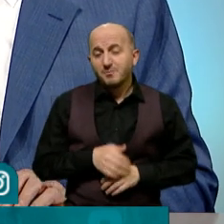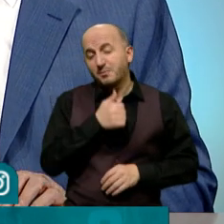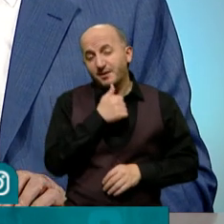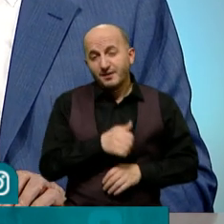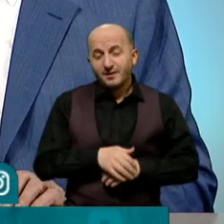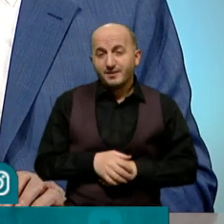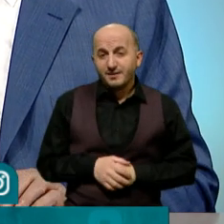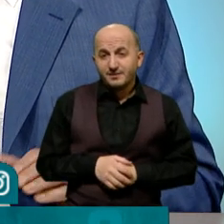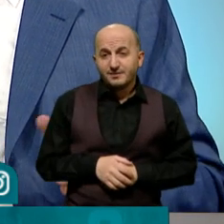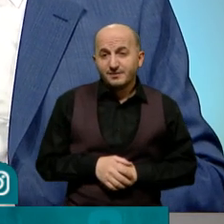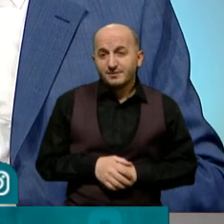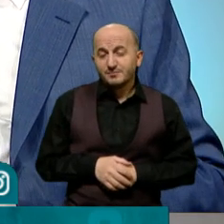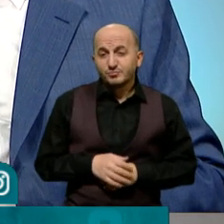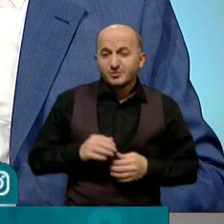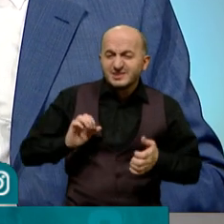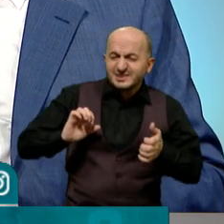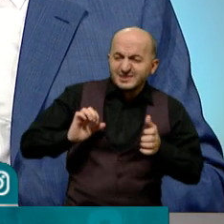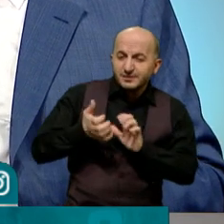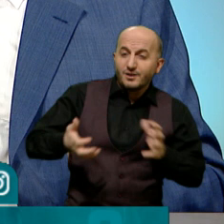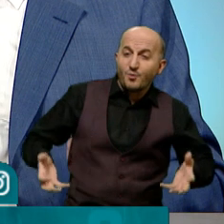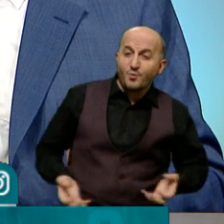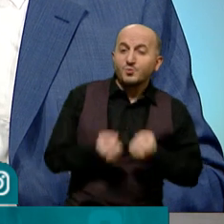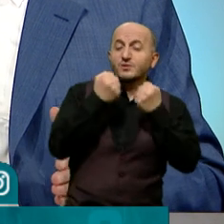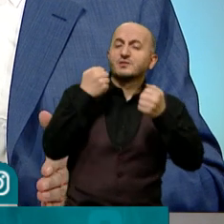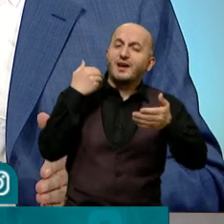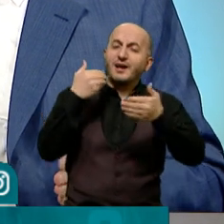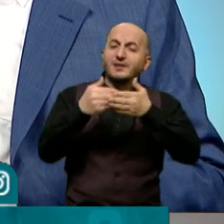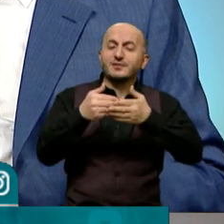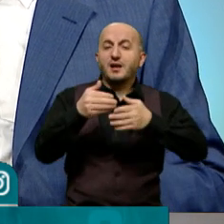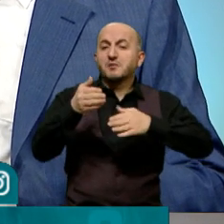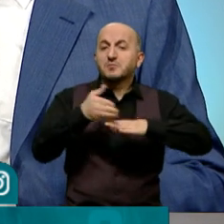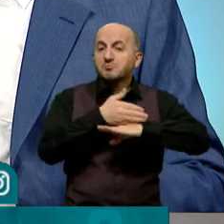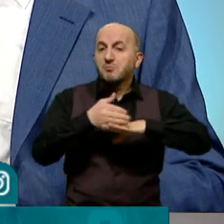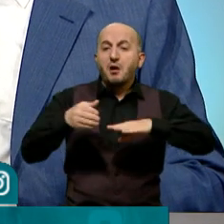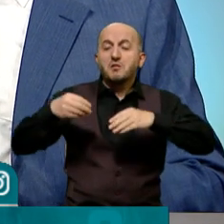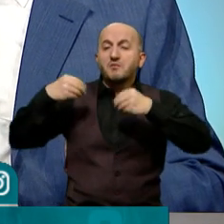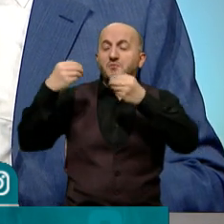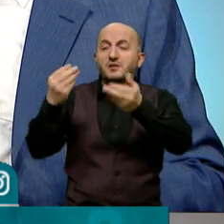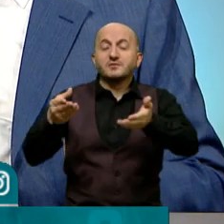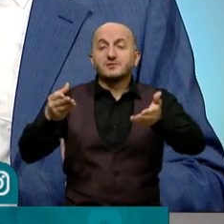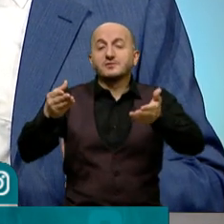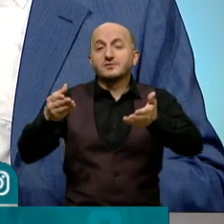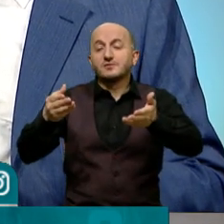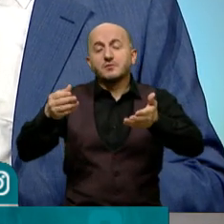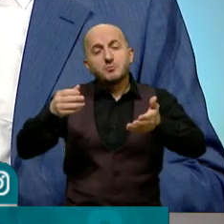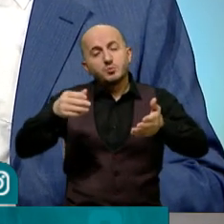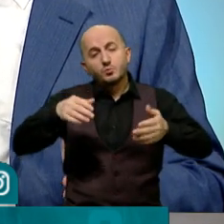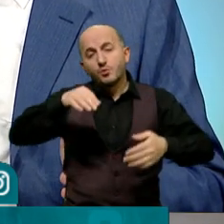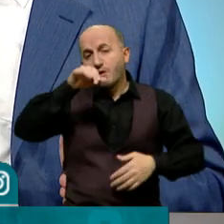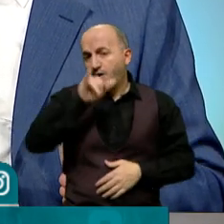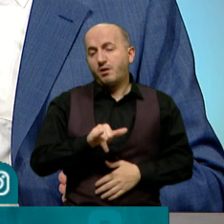baba onu bu sıkıntılardan kurtaracak kadar bir varlık verirse bu da hukuken